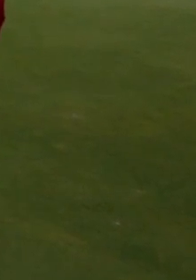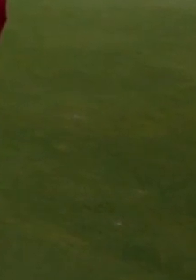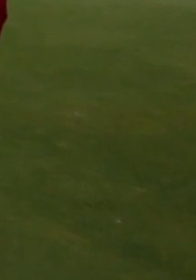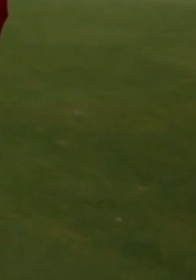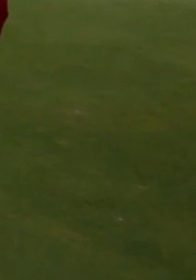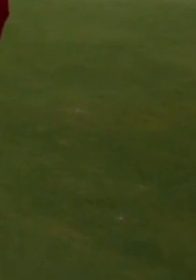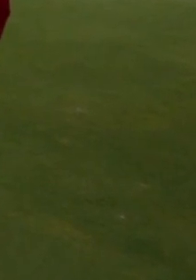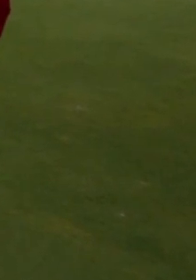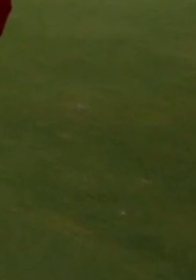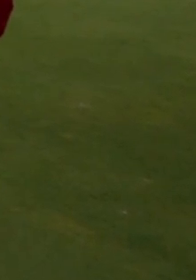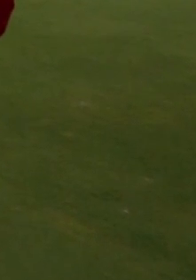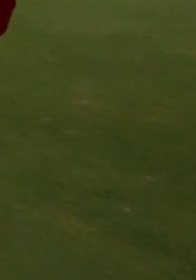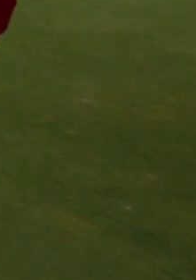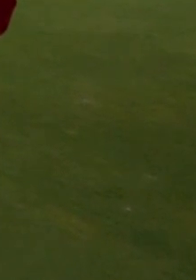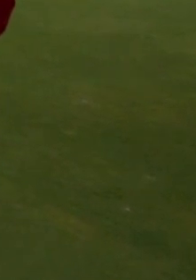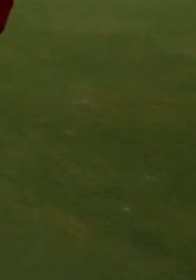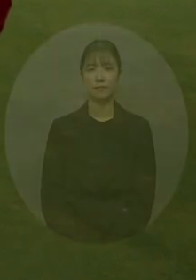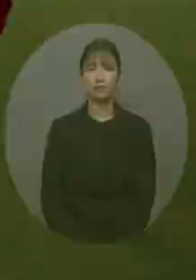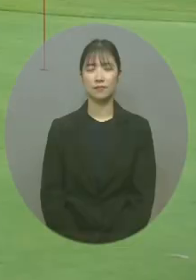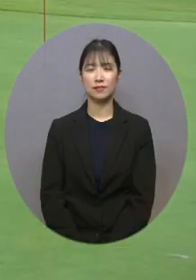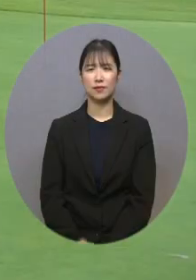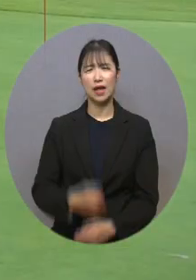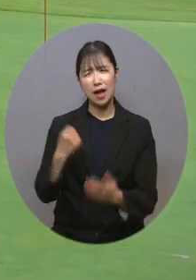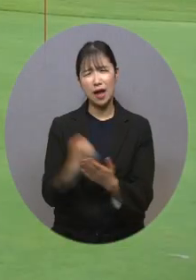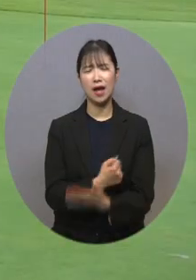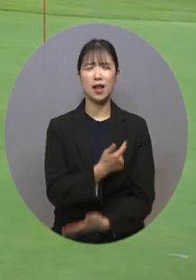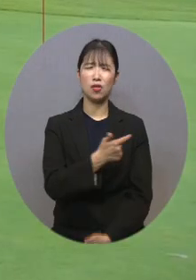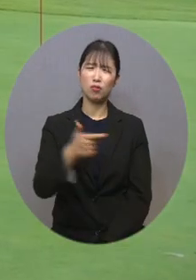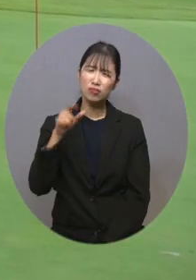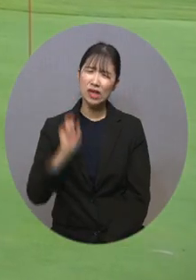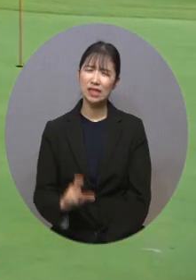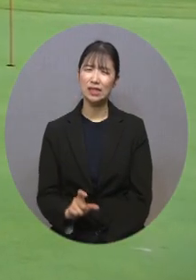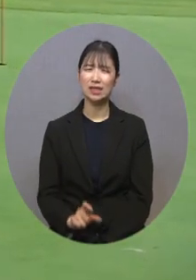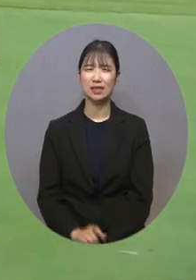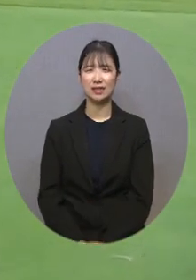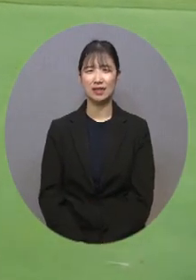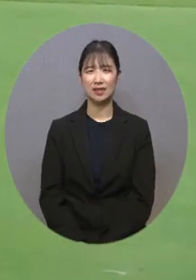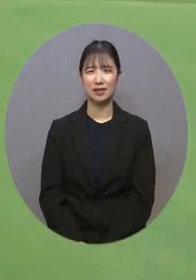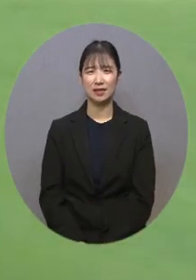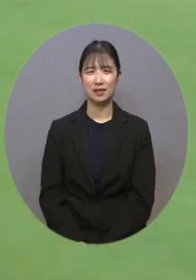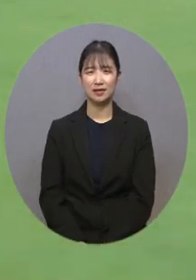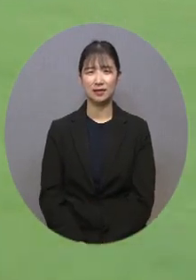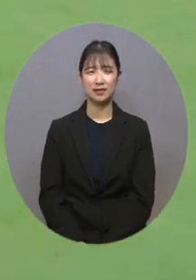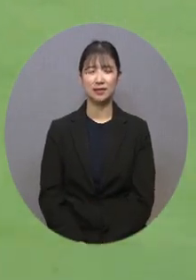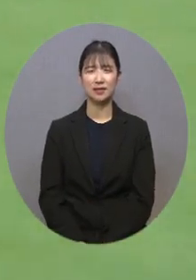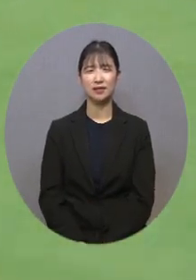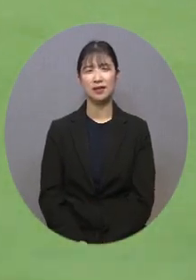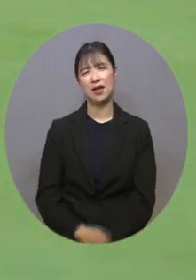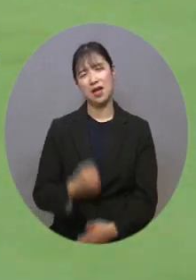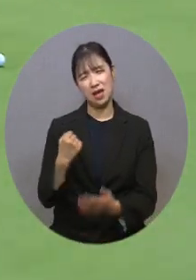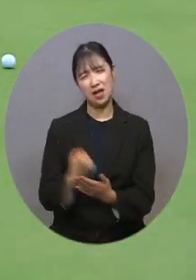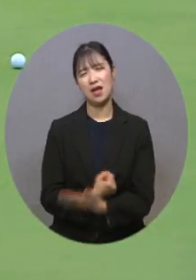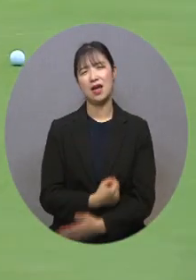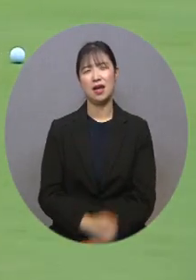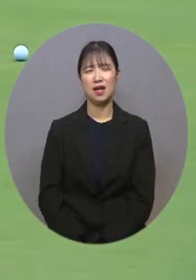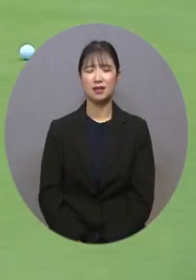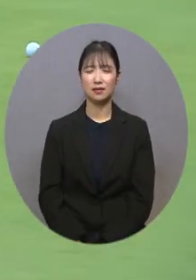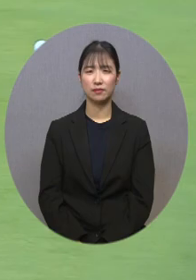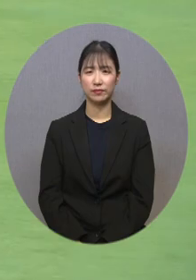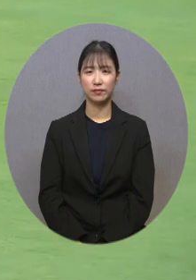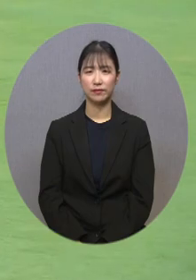와, 저렇게 세게 쳤다. 아! 안 돼. 너무 세. 와, 저렇게 세게 쳤다. 아! 너무